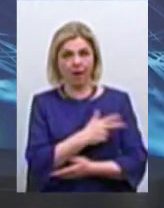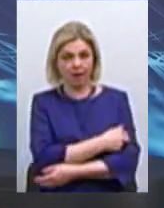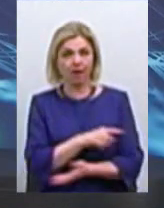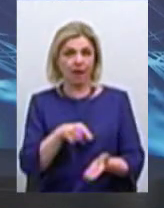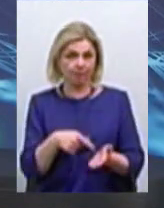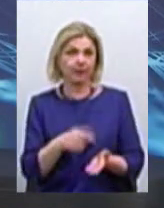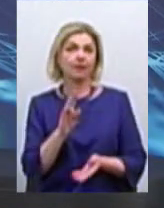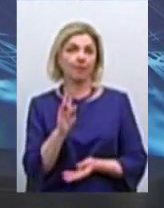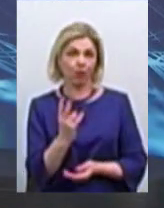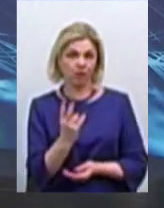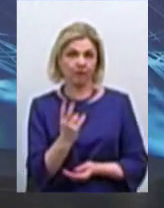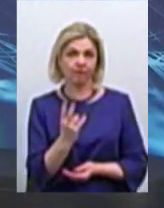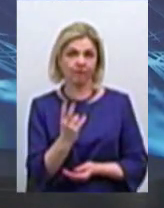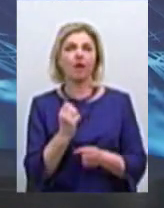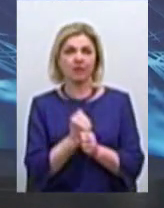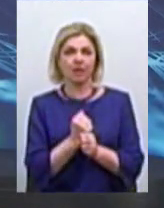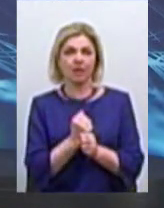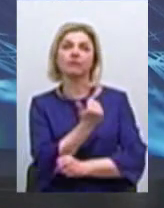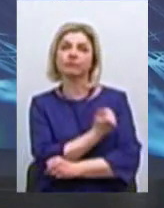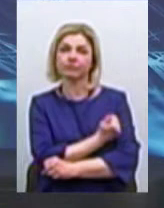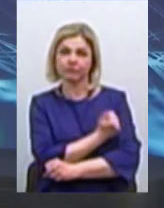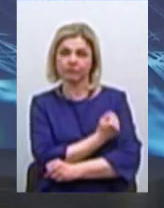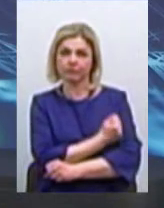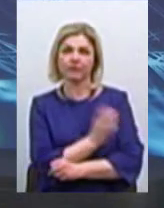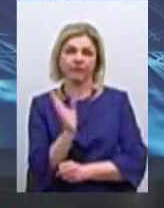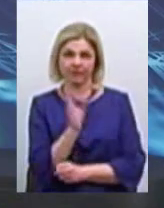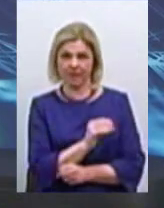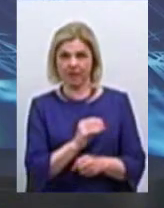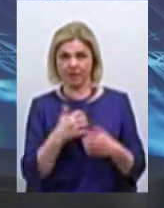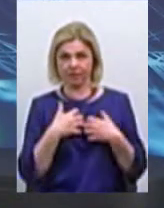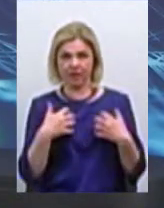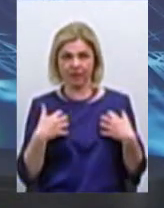міста Миколаєва проводить щеплення тварин цих на сказ.